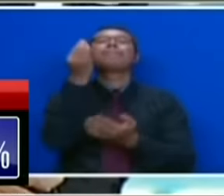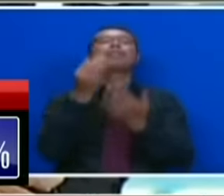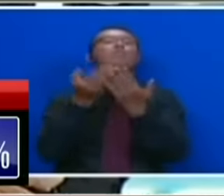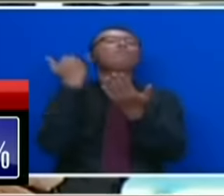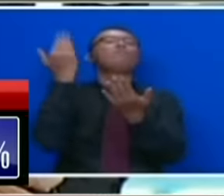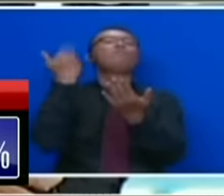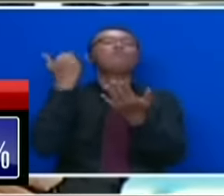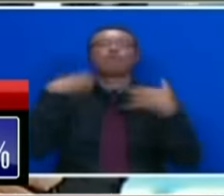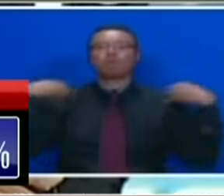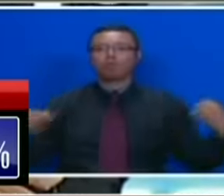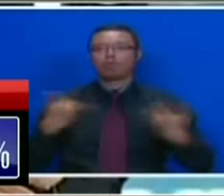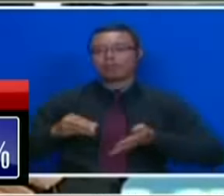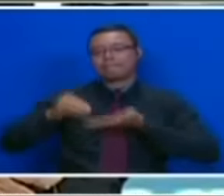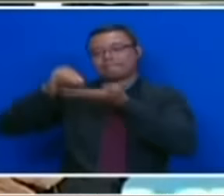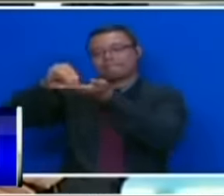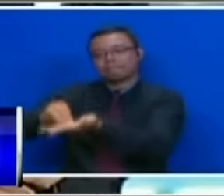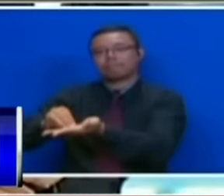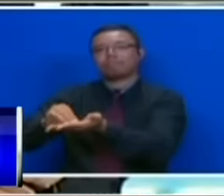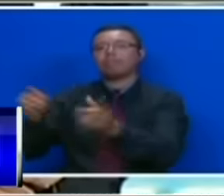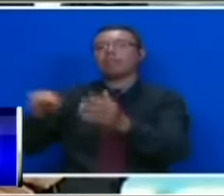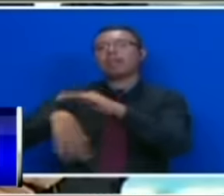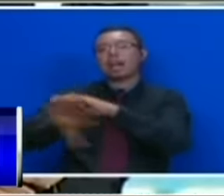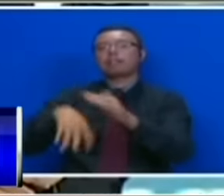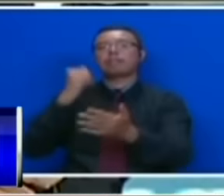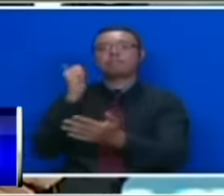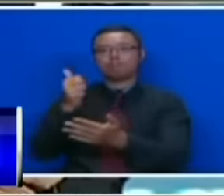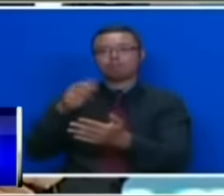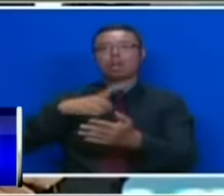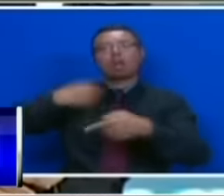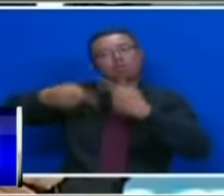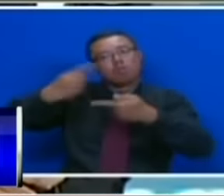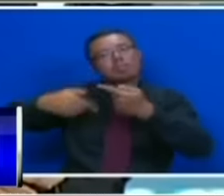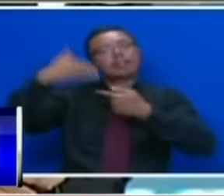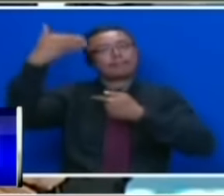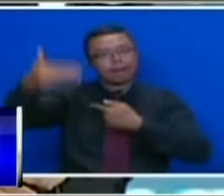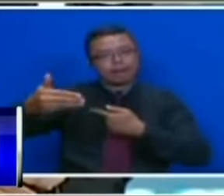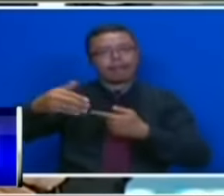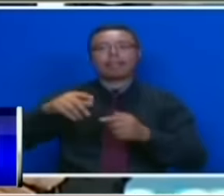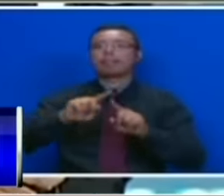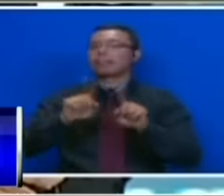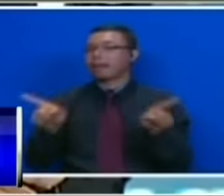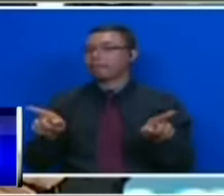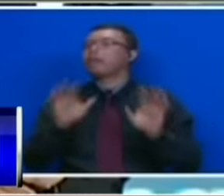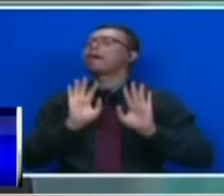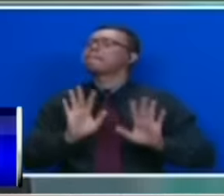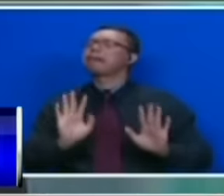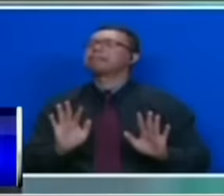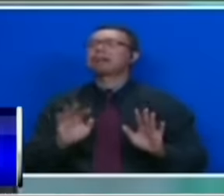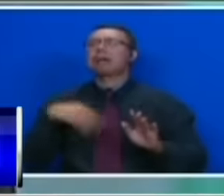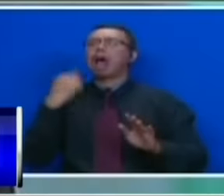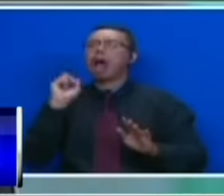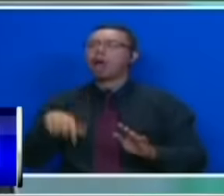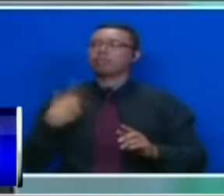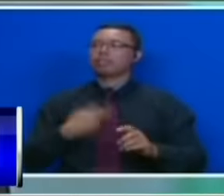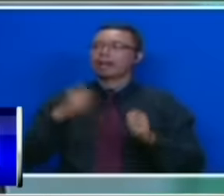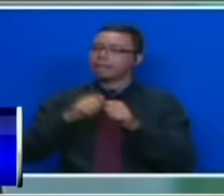sebelum-sebelumnya yang telah meletakkan landasan yang baik dan terus kita lanjutkan ke depan. Tetapi banyak hal yang harus kita